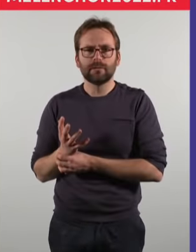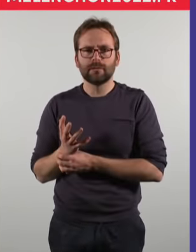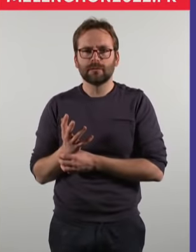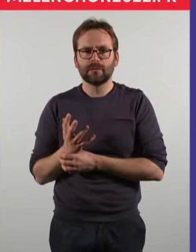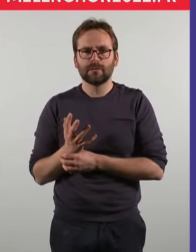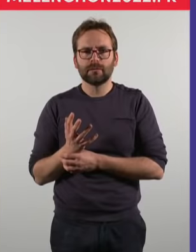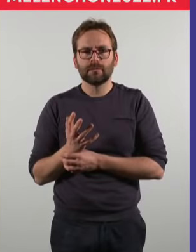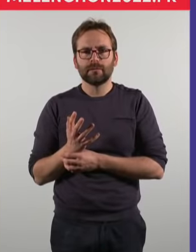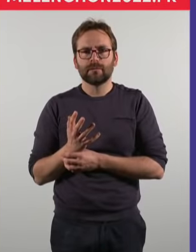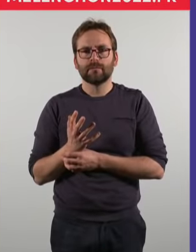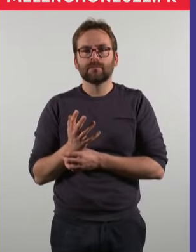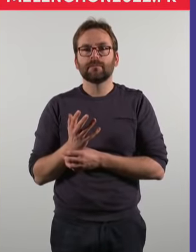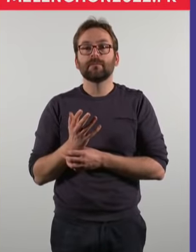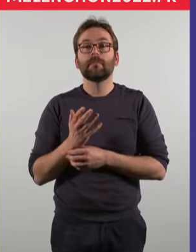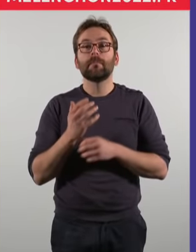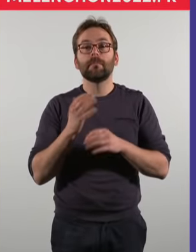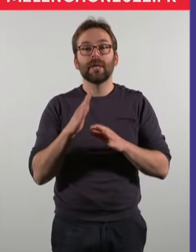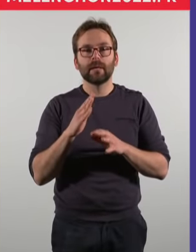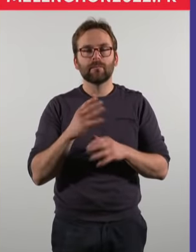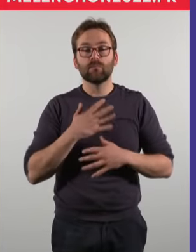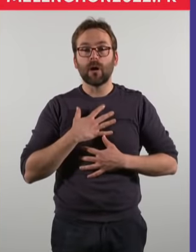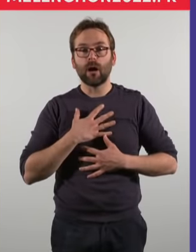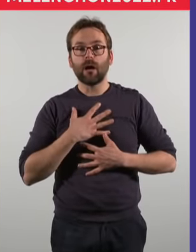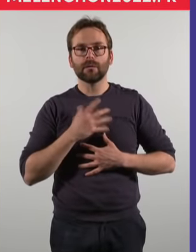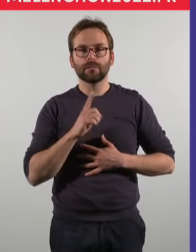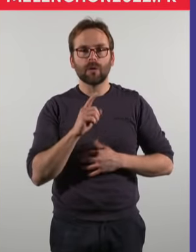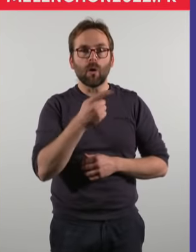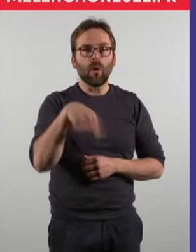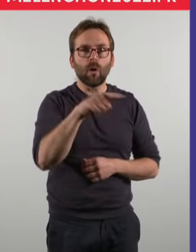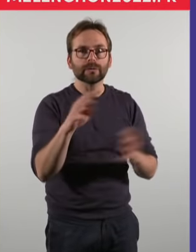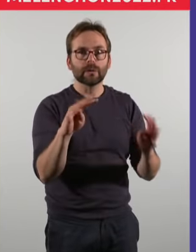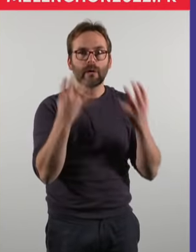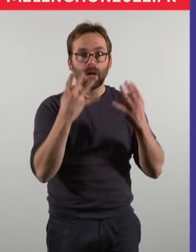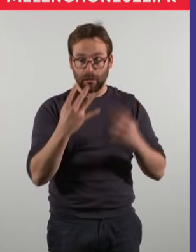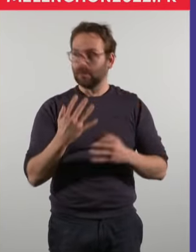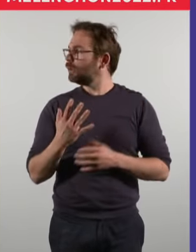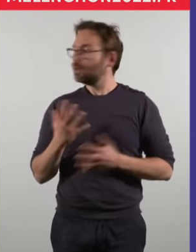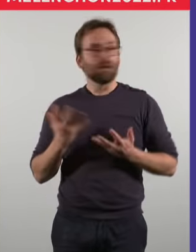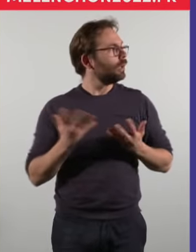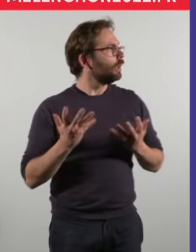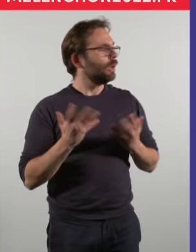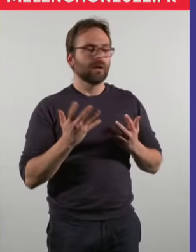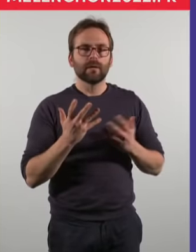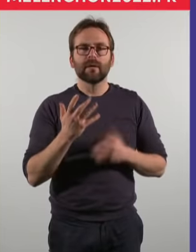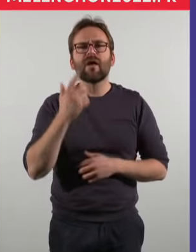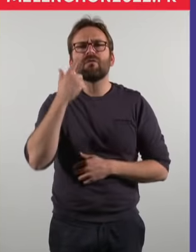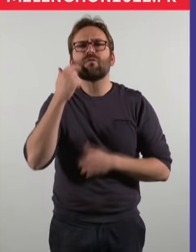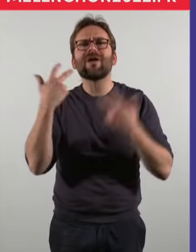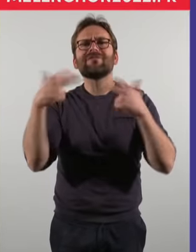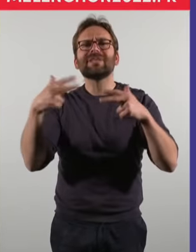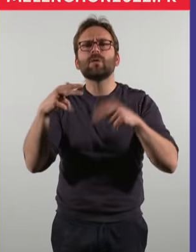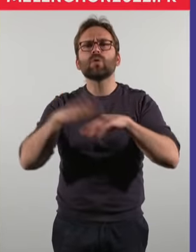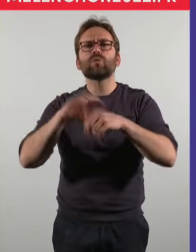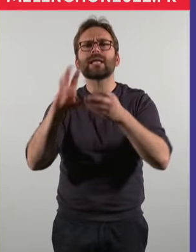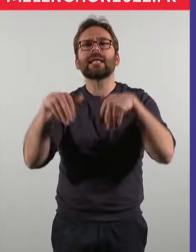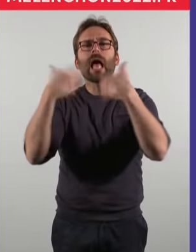C'est la réaction des autres qui m'a alerté. On le voit bien sur la vidéo qui passait sur Internet